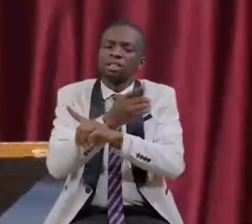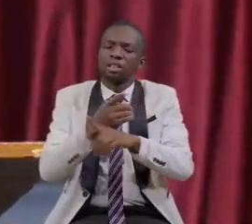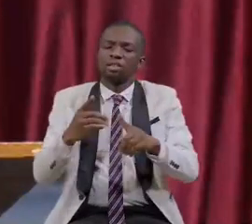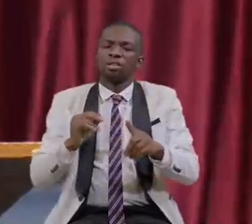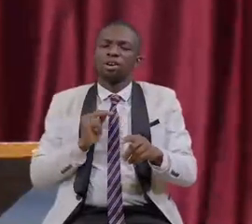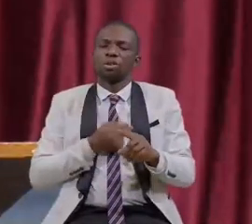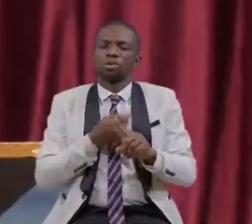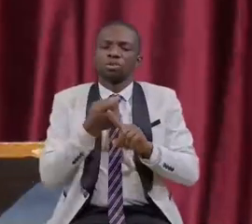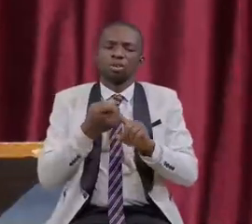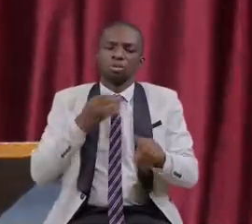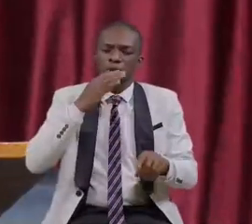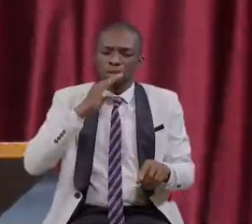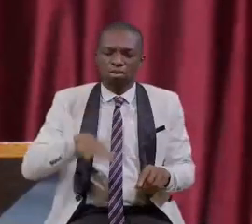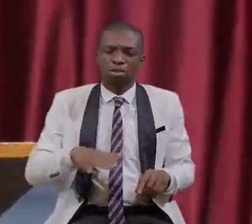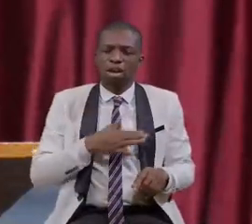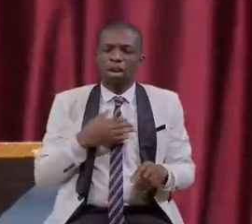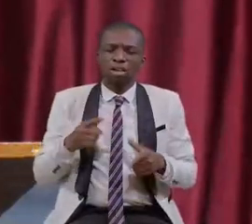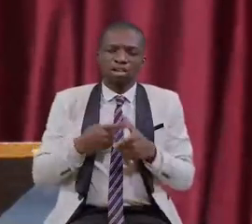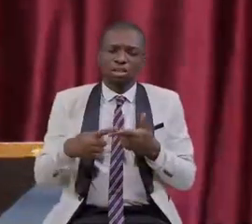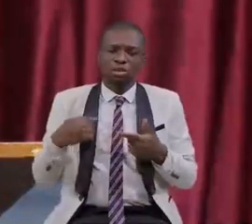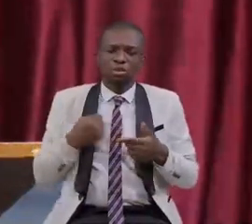Nous pouvons lui donner aussi la gloire.